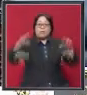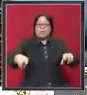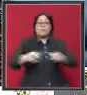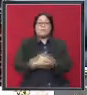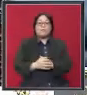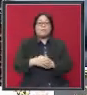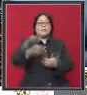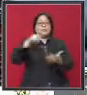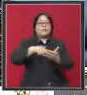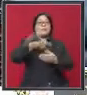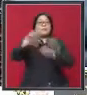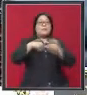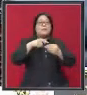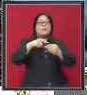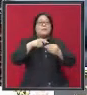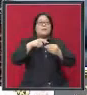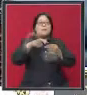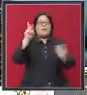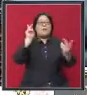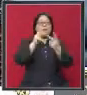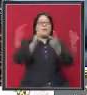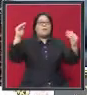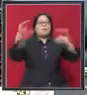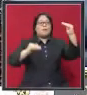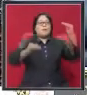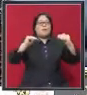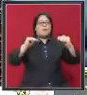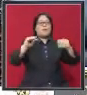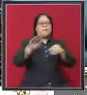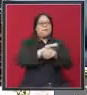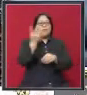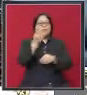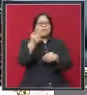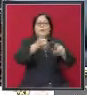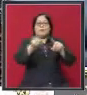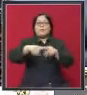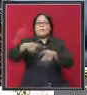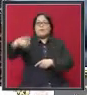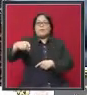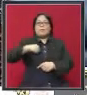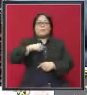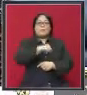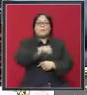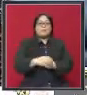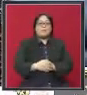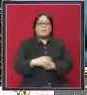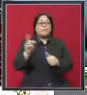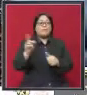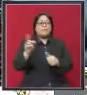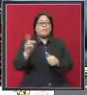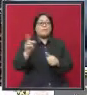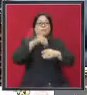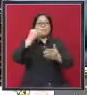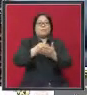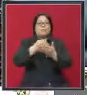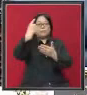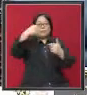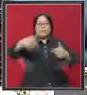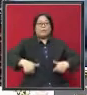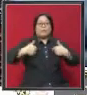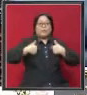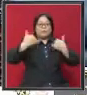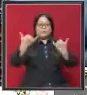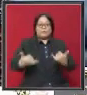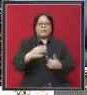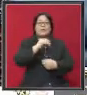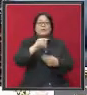izin, this is about finding the right balance between fulfilling two different needs of the members. Yang pertama, pengeluaran untuk kelangsungan hidup